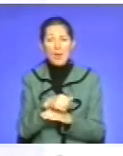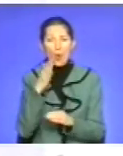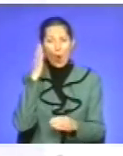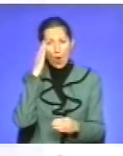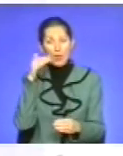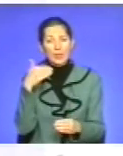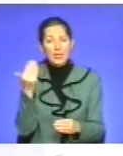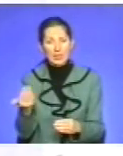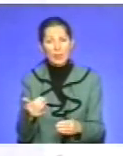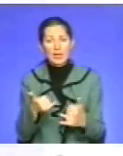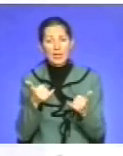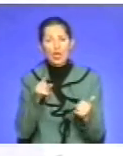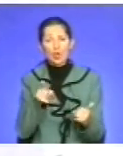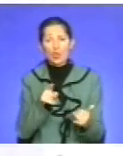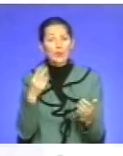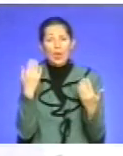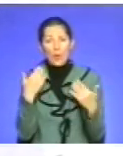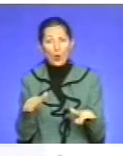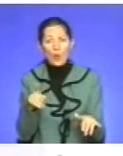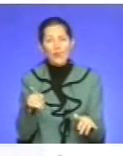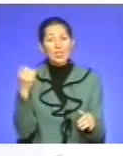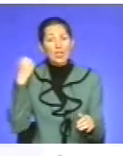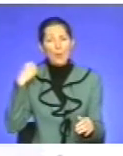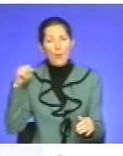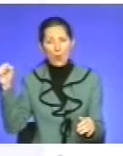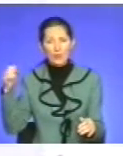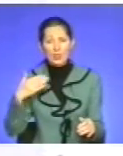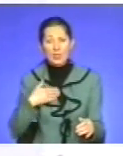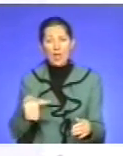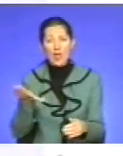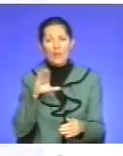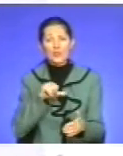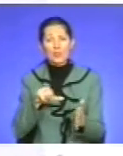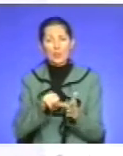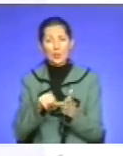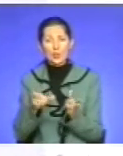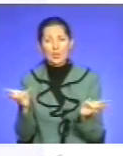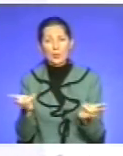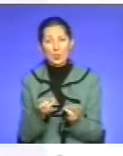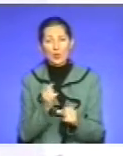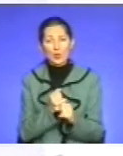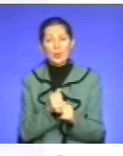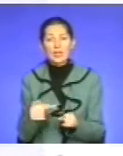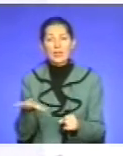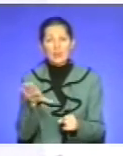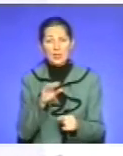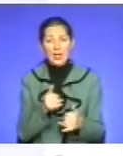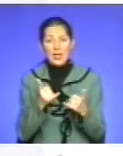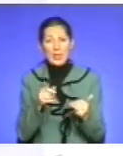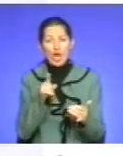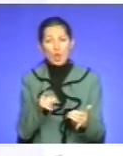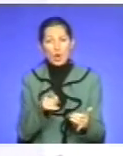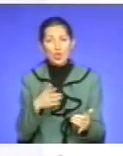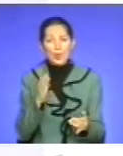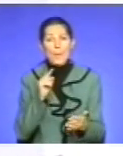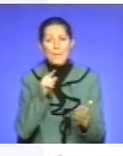ними, і для того, щоб не пропав їхній подвиг, нам всім присутнім потрібно зробити все для того, щоб